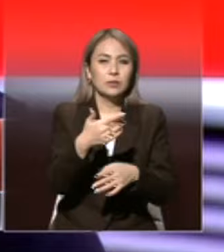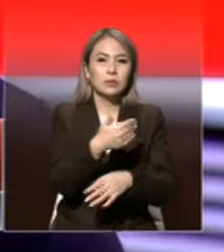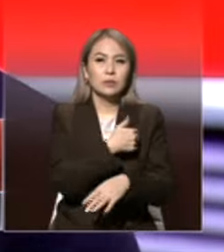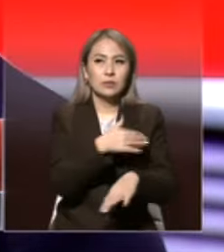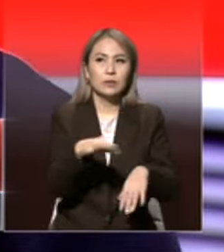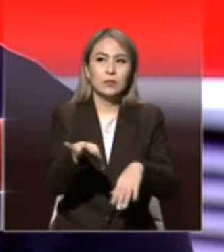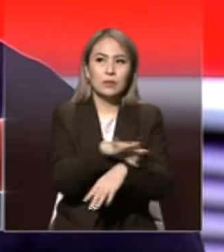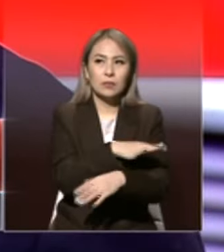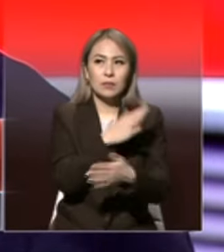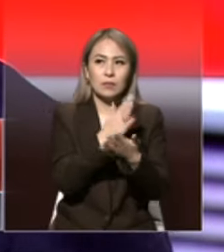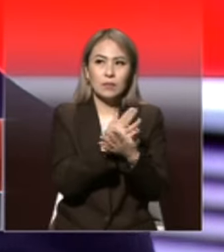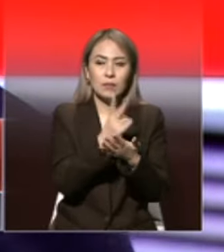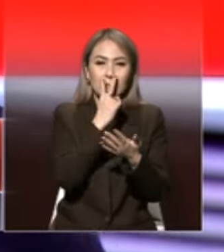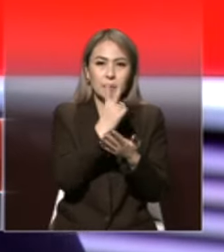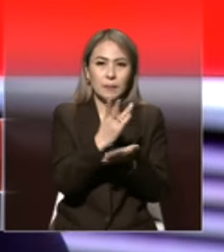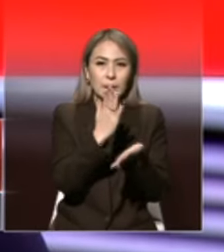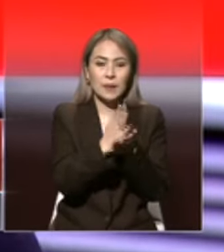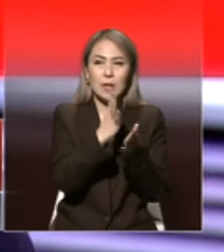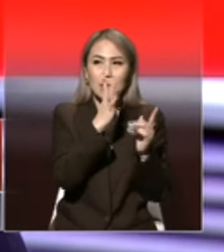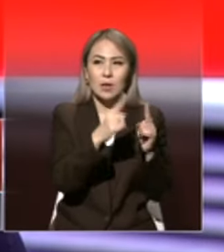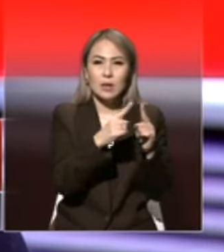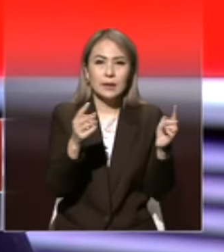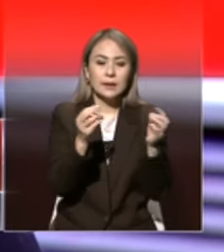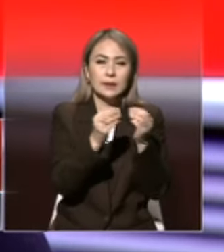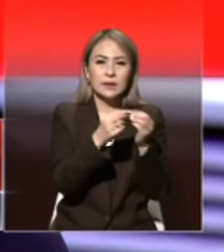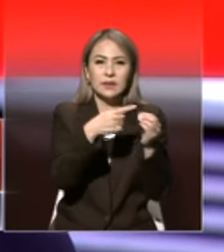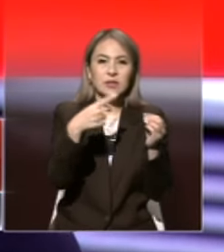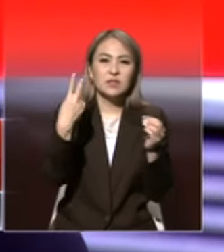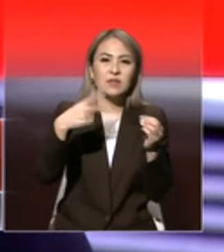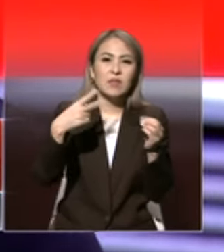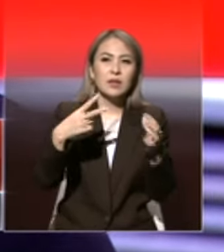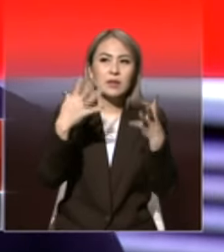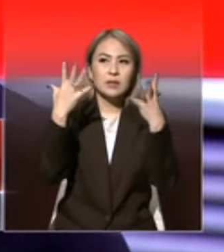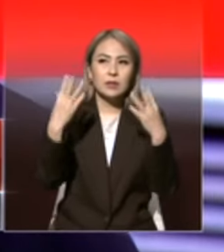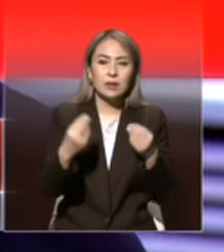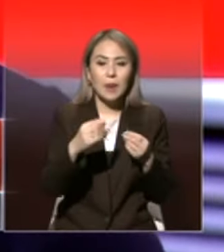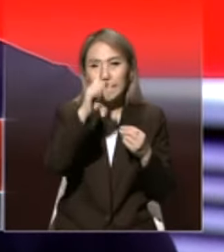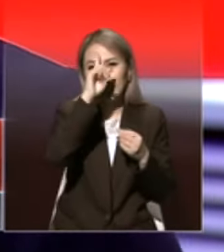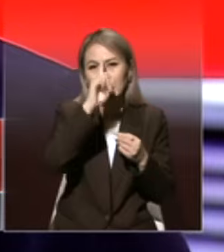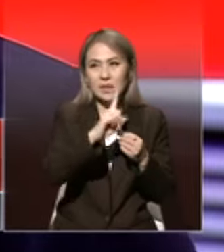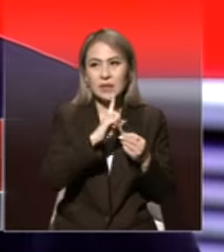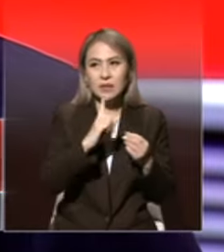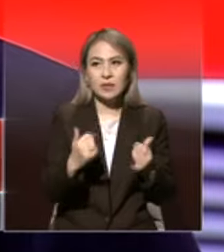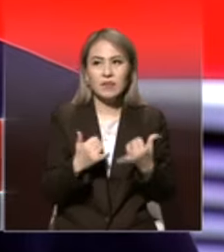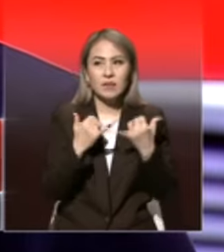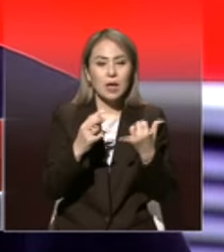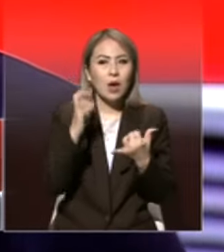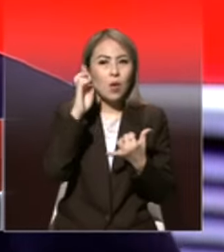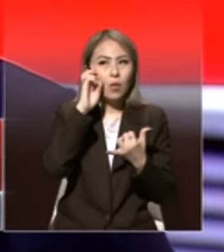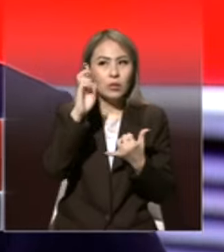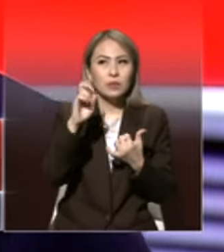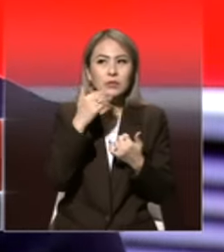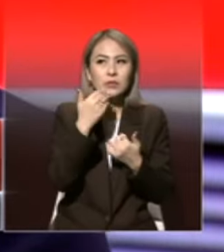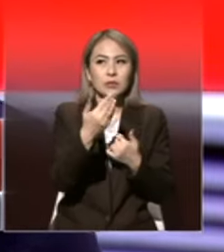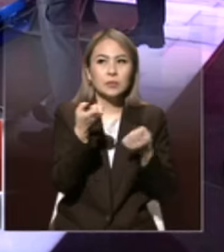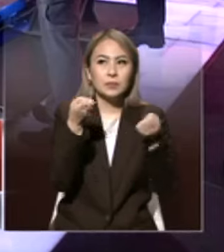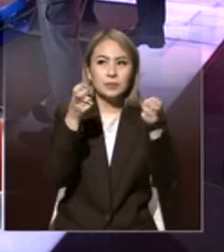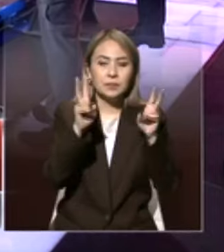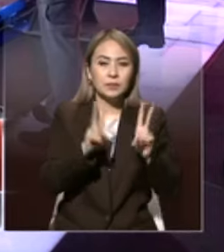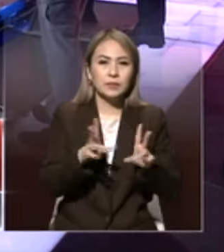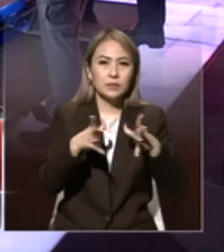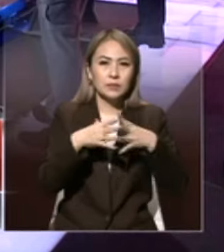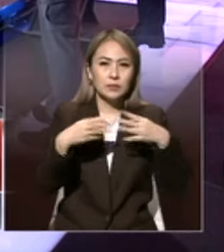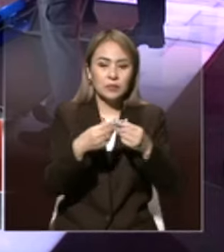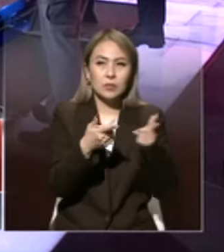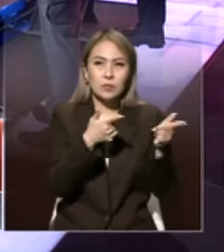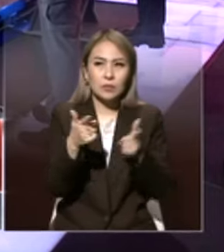екенсіз, қарастыруға осынша уақыт беріледі, 10 күн, 20 күн, 1 ай. Сол уақыт аралығында мемлекет тарапынан сізге арнайы отбасылық өмірге